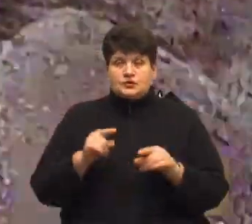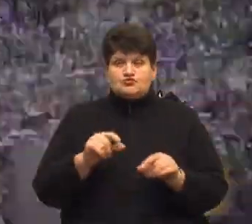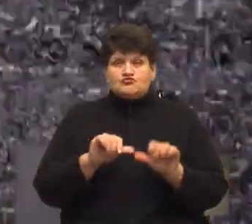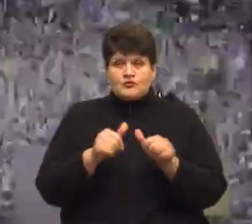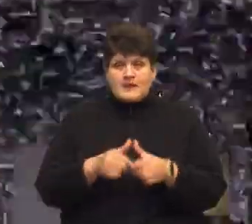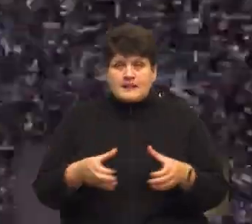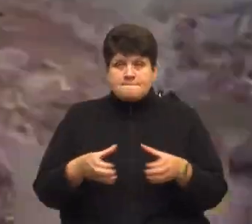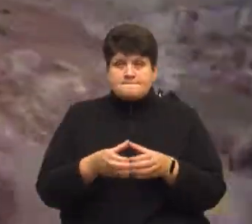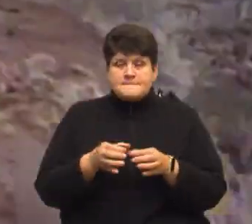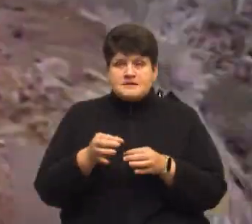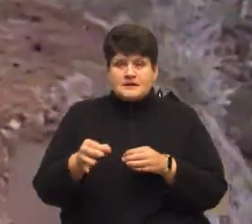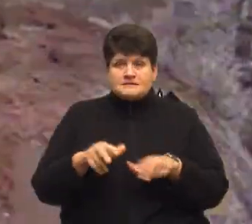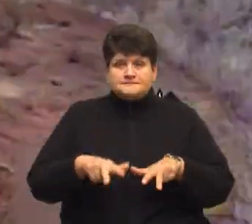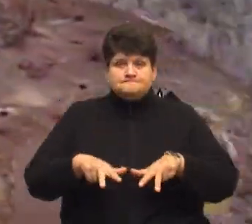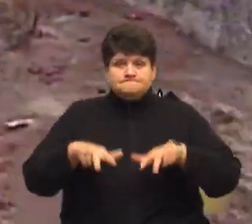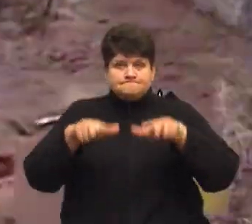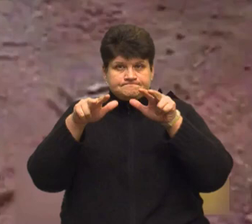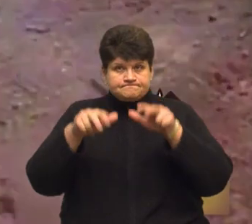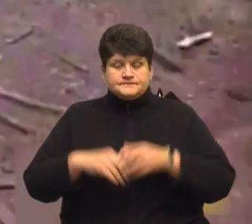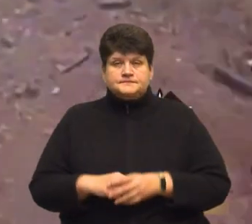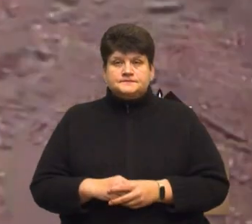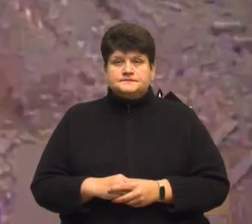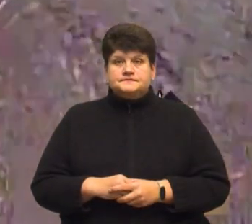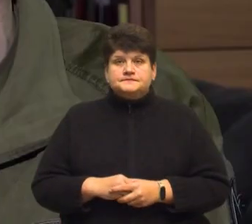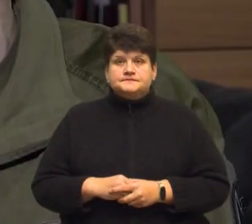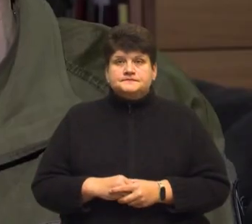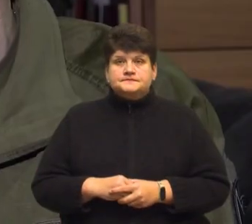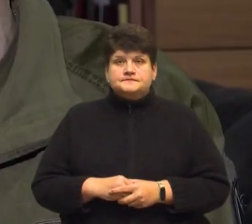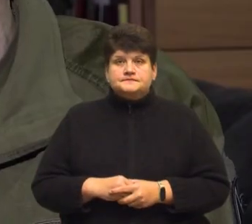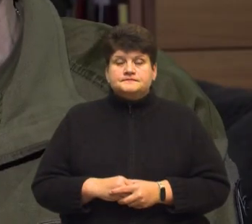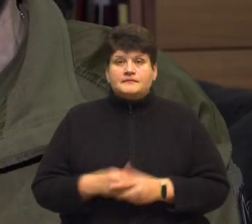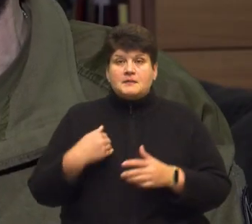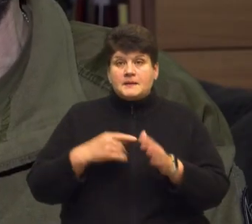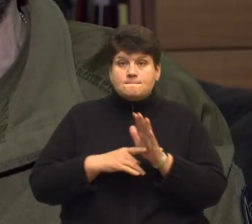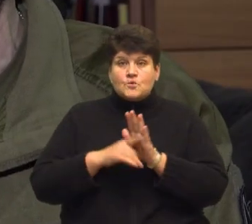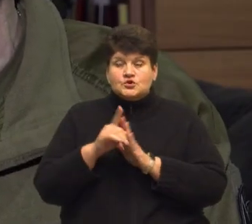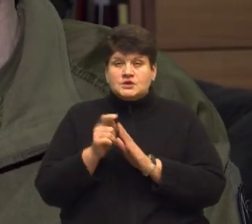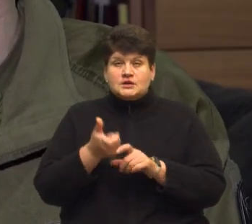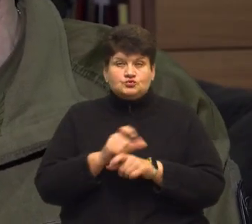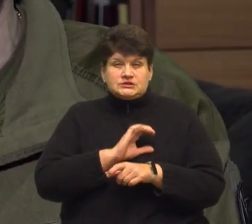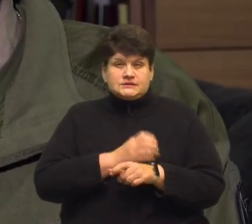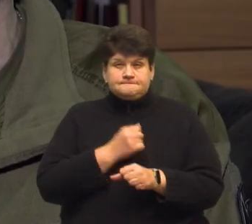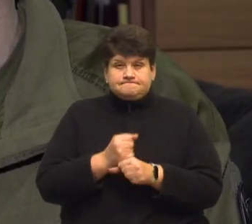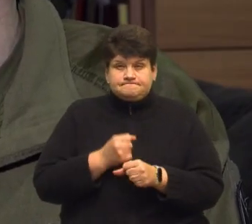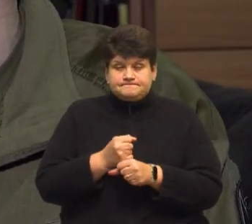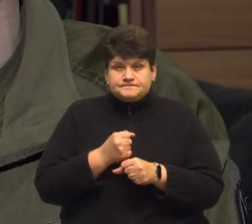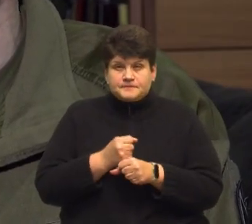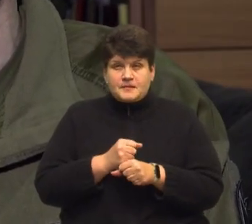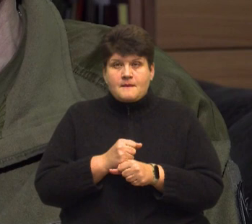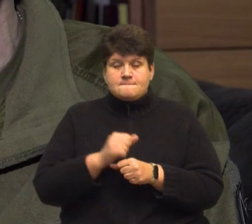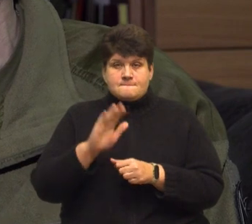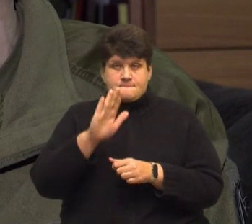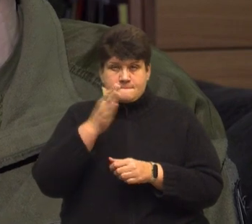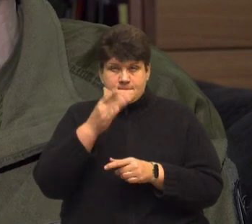підрозділ безпілотних літальних апаратів Ми почали я кажуть дуже сильно працювати по ворогу почали